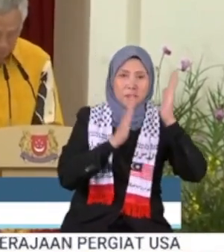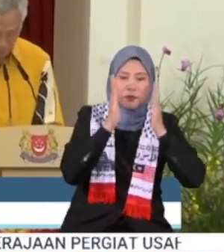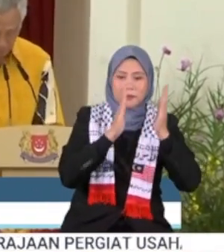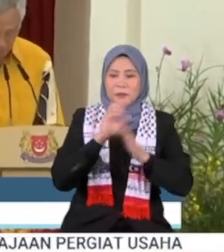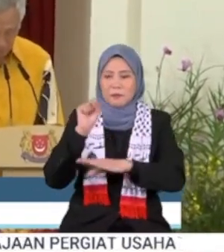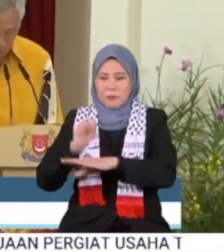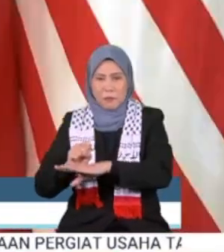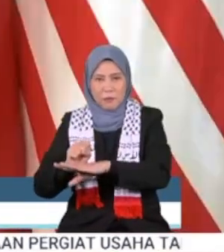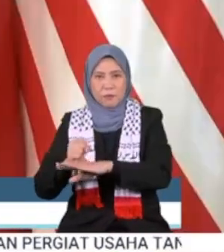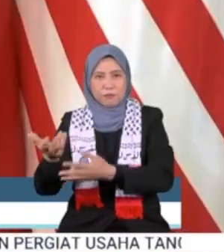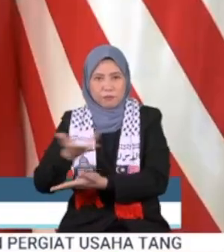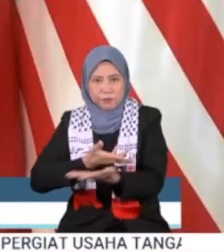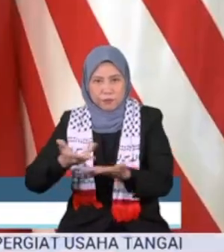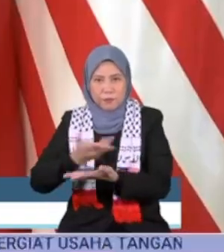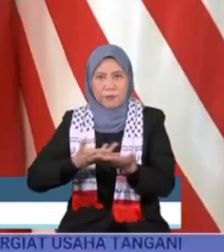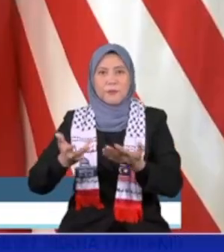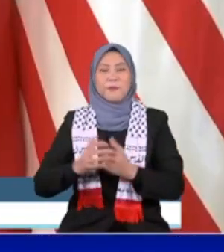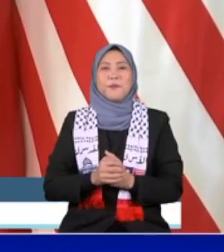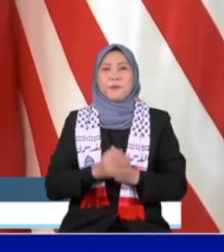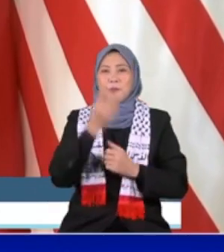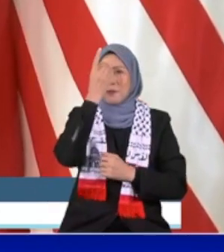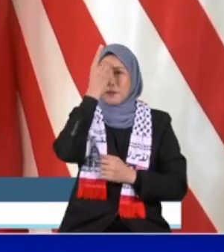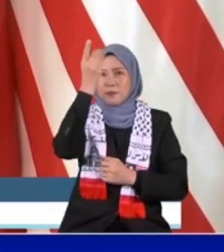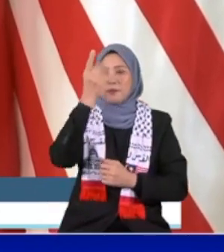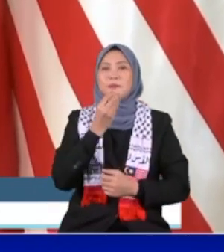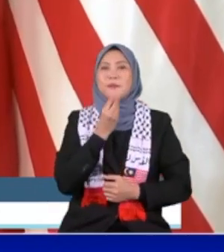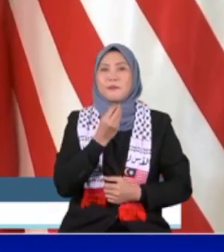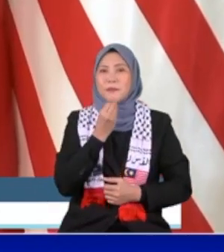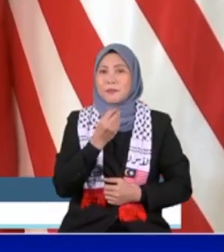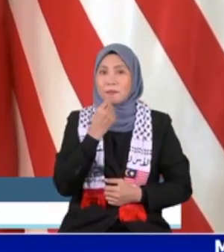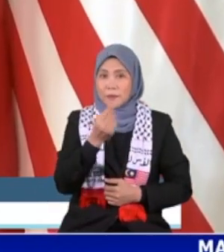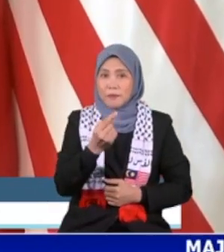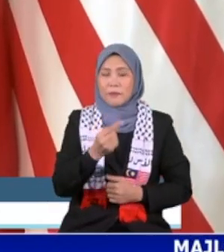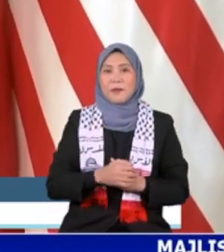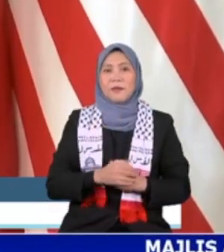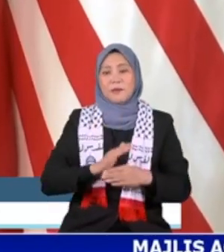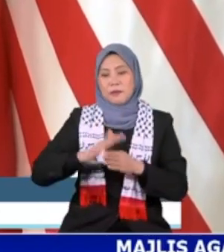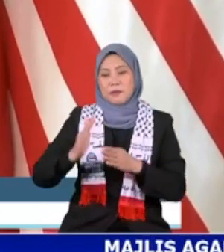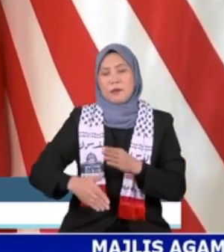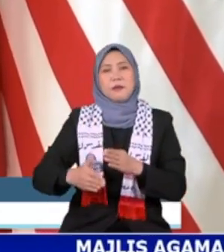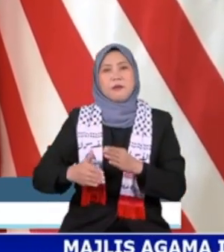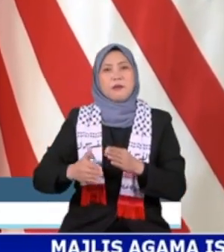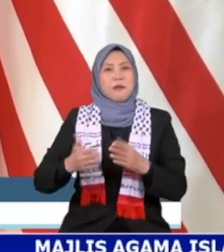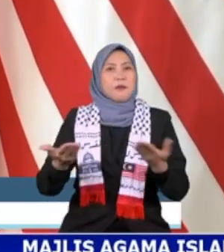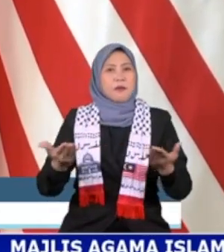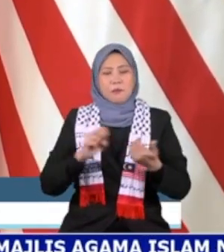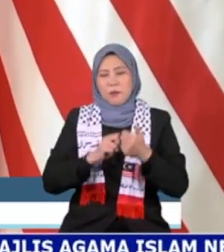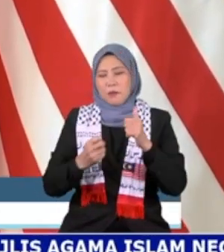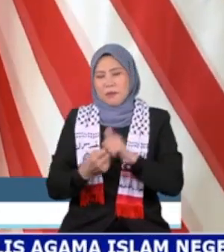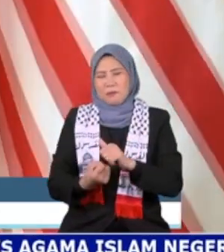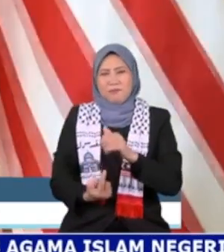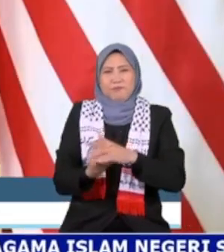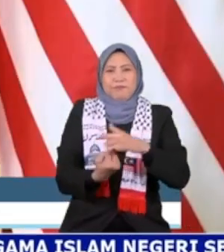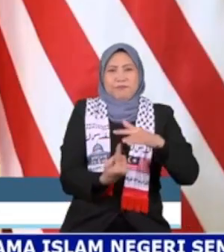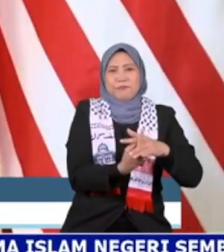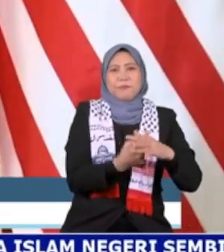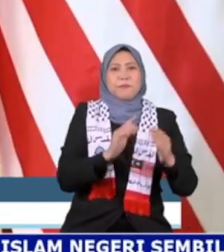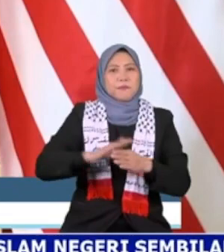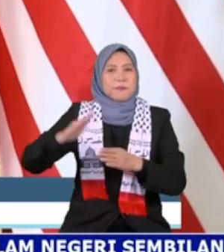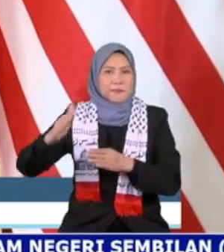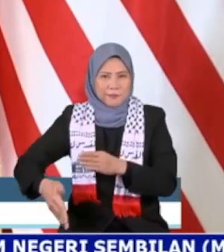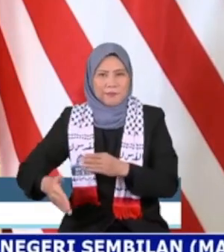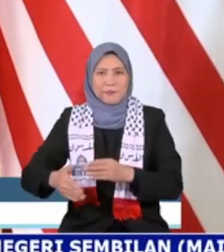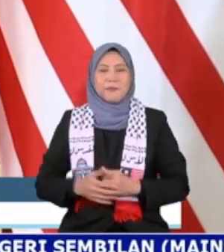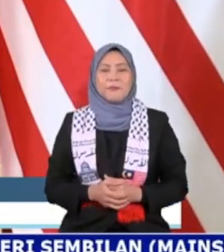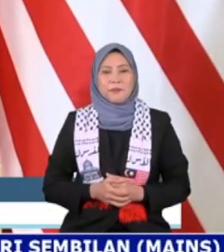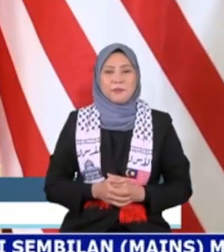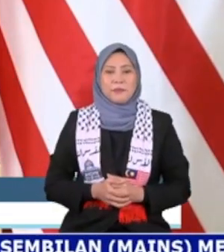Singapura Perdana Menteri dat seri Ibrahim menyatakan ia sebagai langkah menamatkan segera sebarang isu Berbangkit I